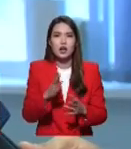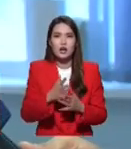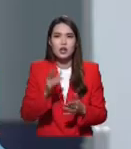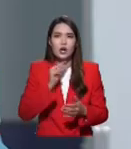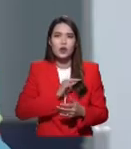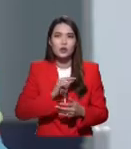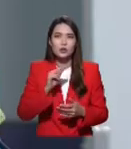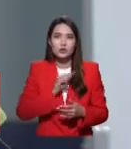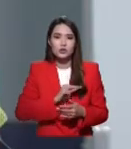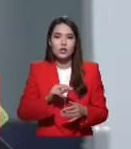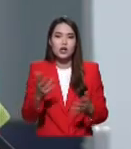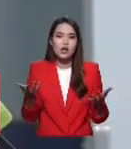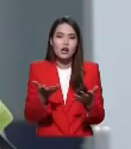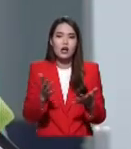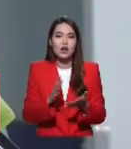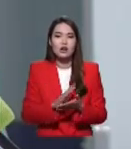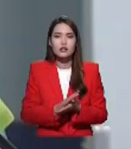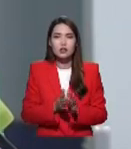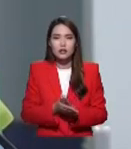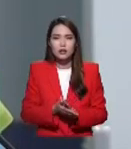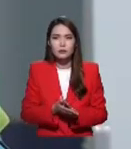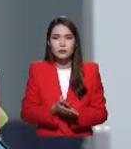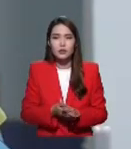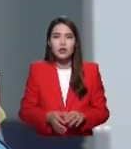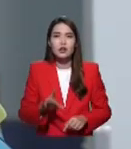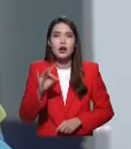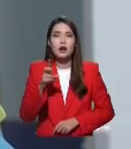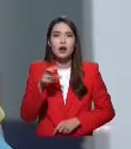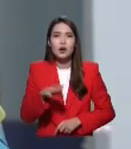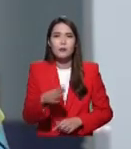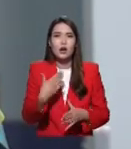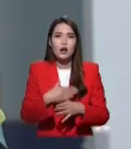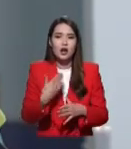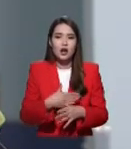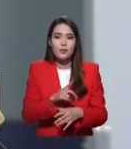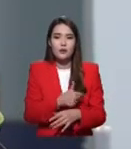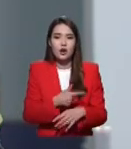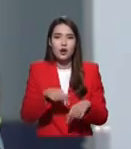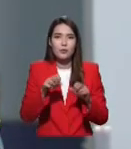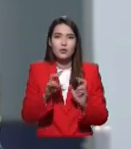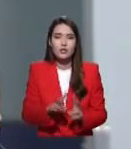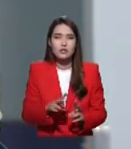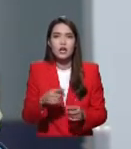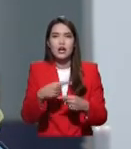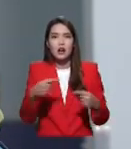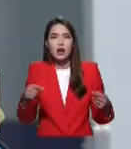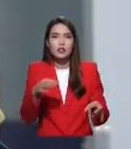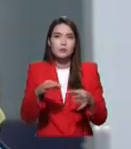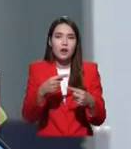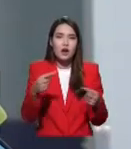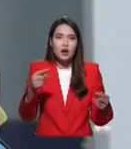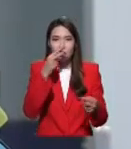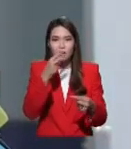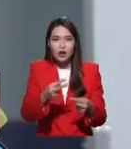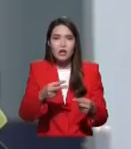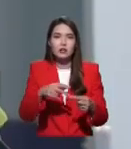жасайтынбыз. Операция просто более точный, чем... Робот-ассистентпен жасалған операциялар классикалық әдіске қарағанда дәлірек өтеді.